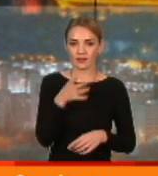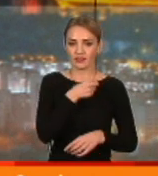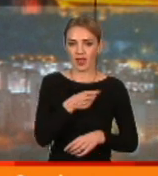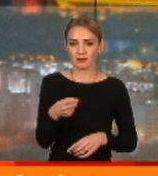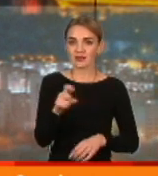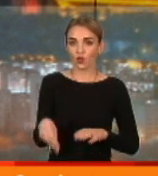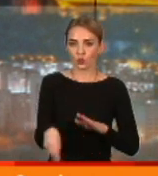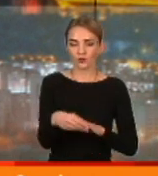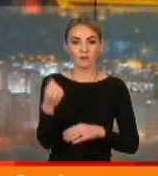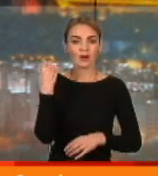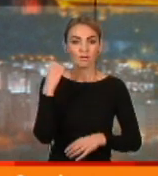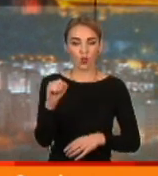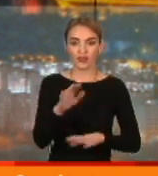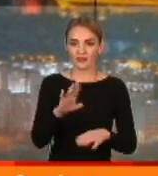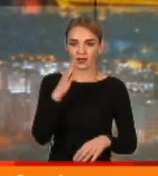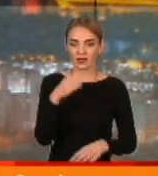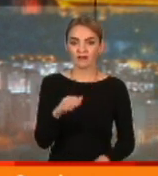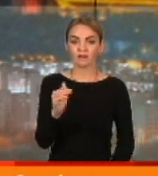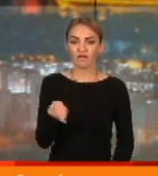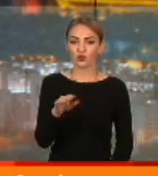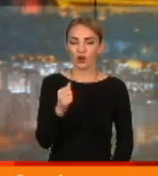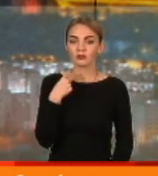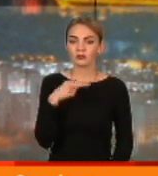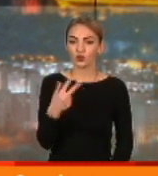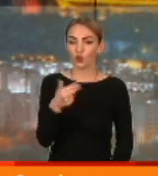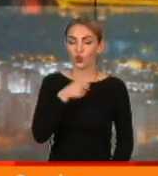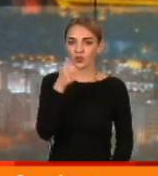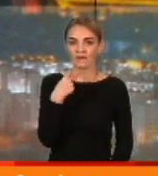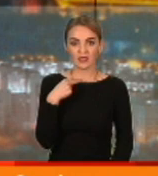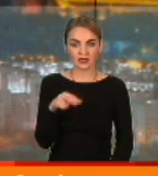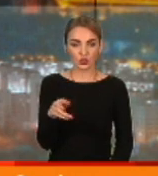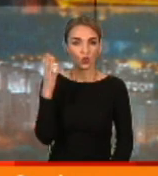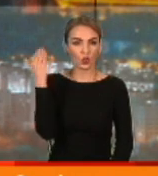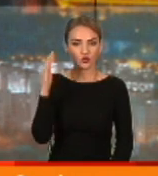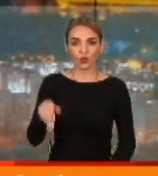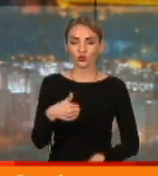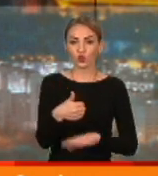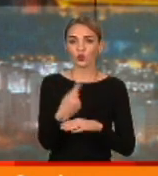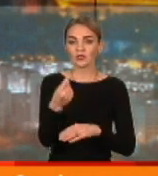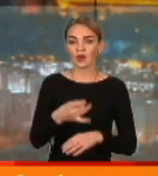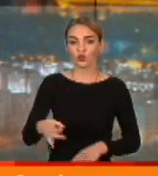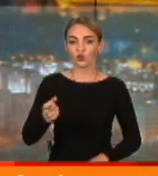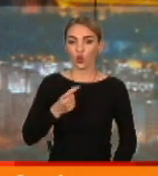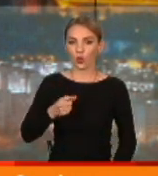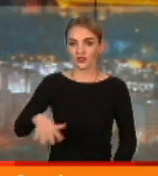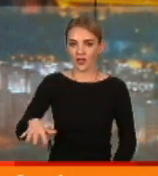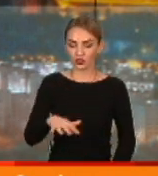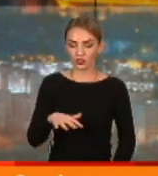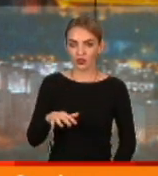за корупцію. Перемога, не зрада. Дмитра Франчука засудили до 3 років в'язниці. Він колись очолював один із районів Одещини.